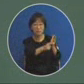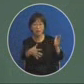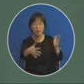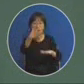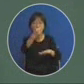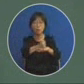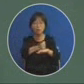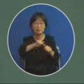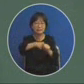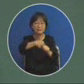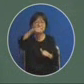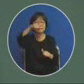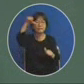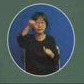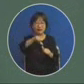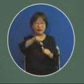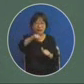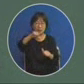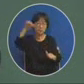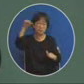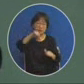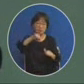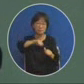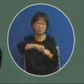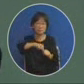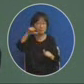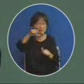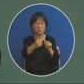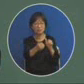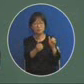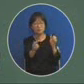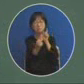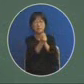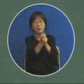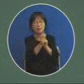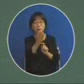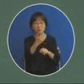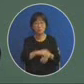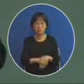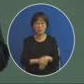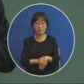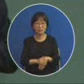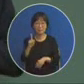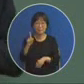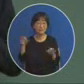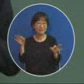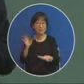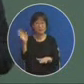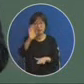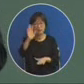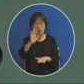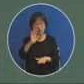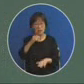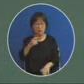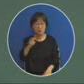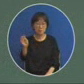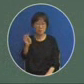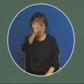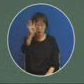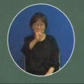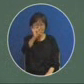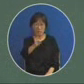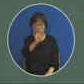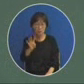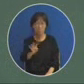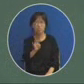거는 한 번 있는 걸 얘기하는 게 아니고 항상 있는 걸 얘기해요. It's always been the case, and I'm not just giving an example from one moment in time, but this 버려집니다.